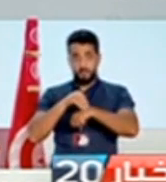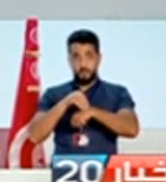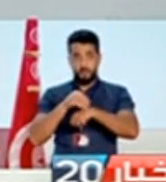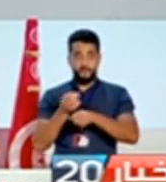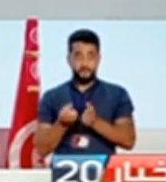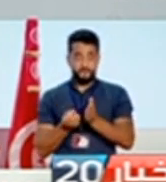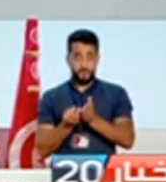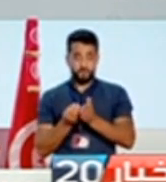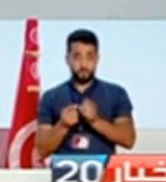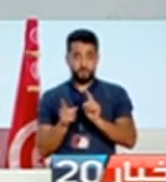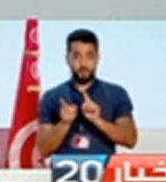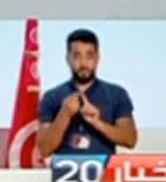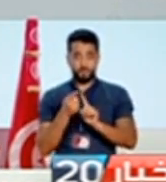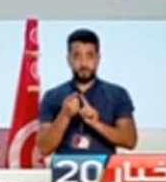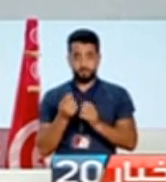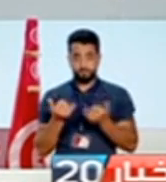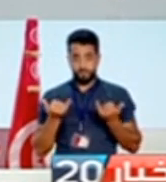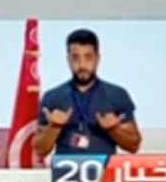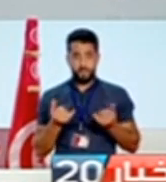كان نغتنم هذه الفرصة